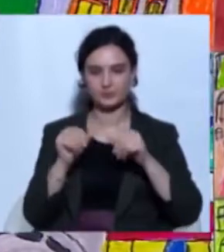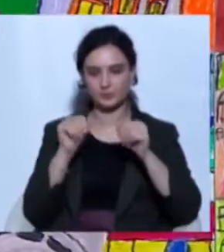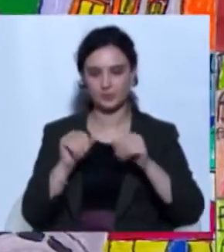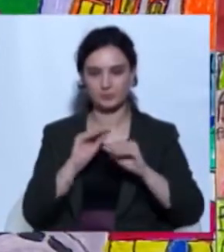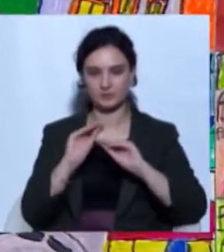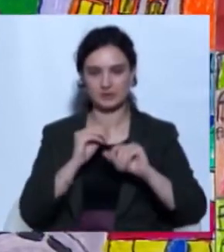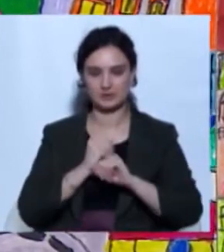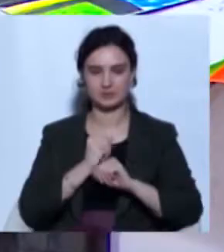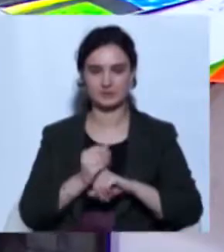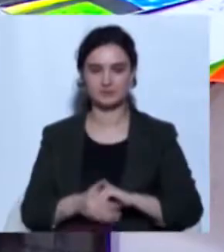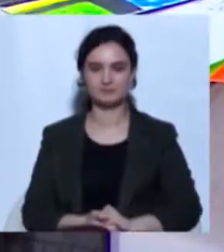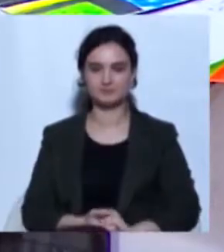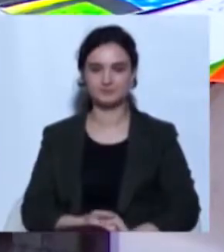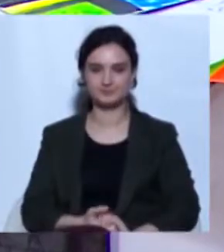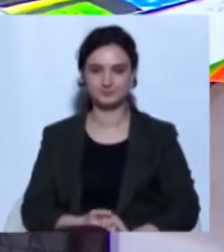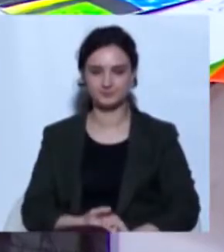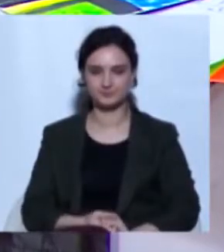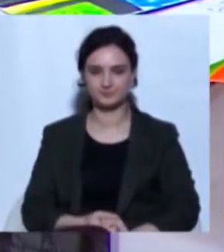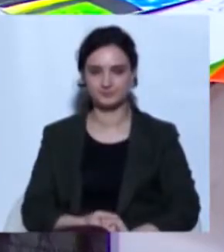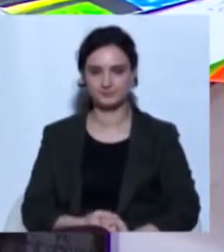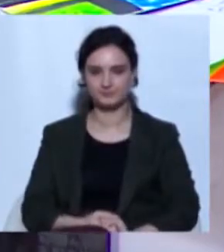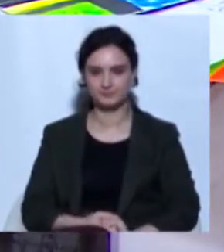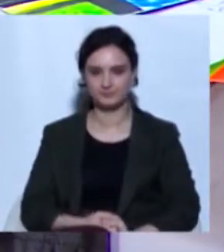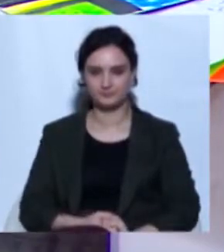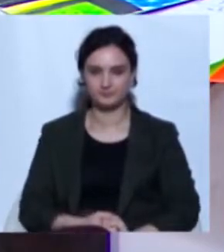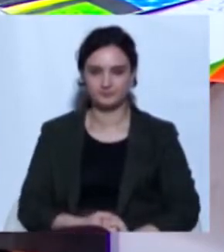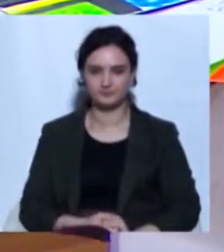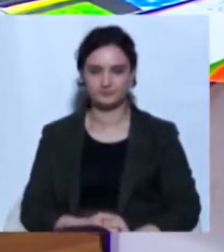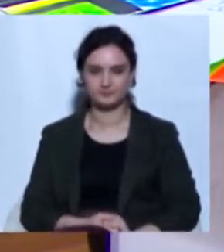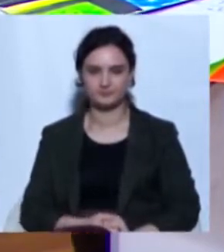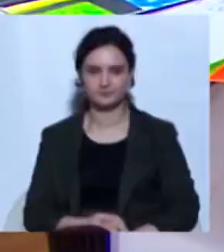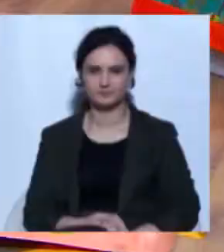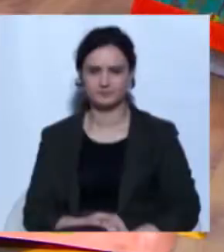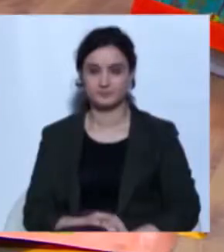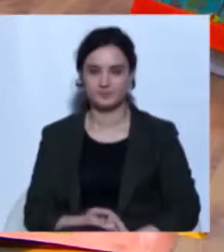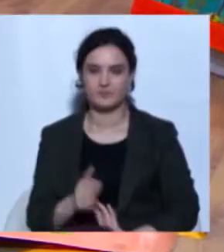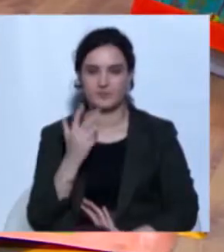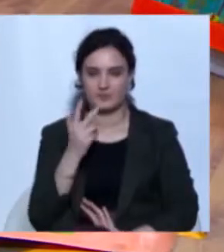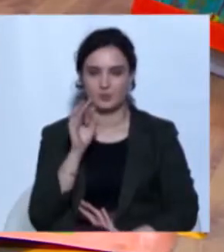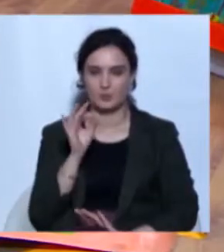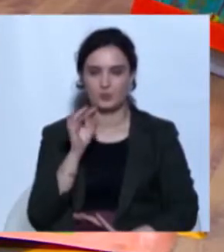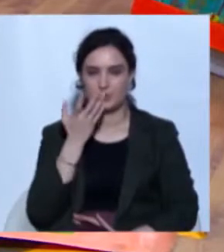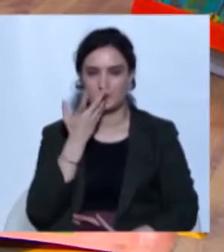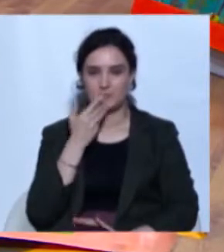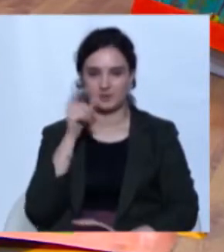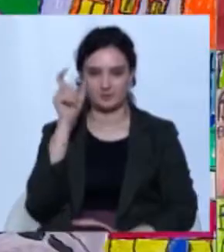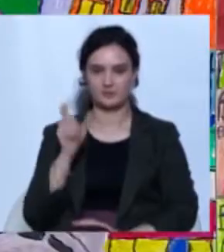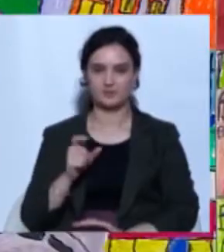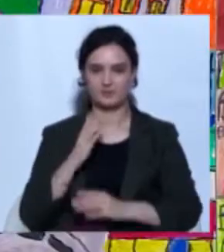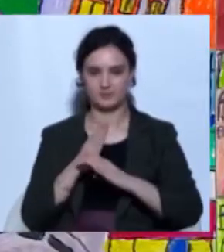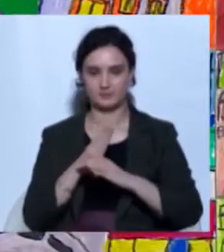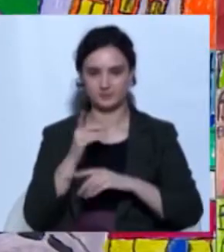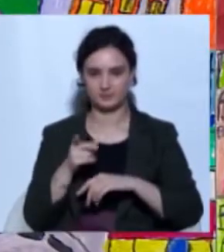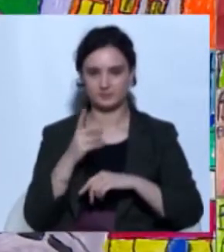აძლევს ოჰა ეხა აქაც ესე გვაქვს, აქ გვაქვს სამი, აი აქ ზუსტად გვაქვს სამი ძირითადი